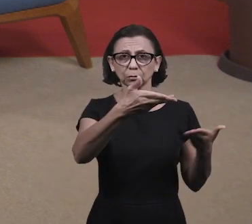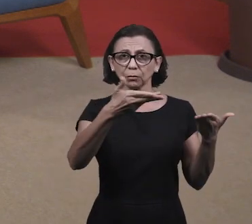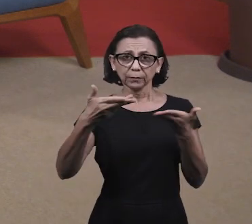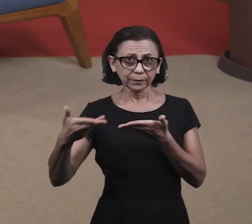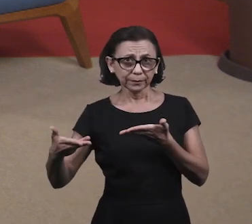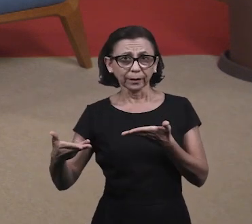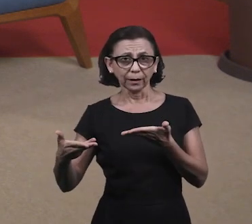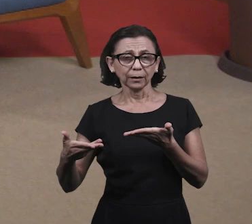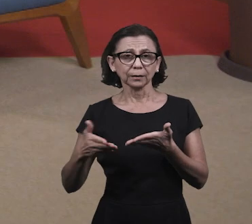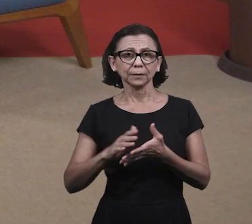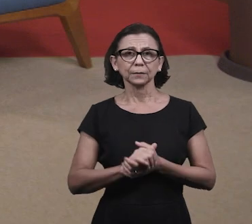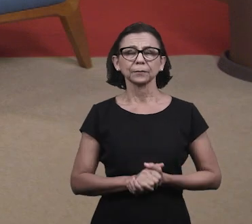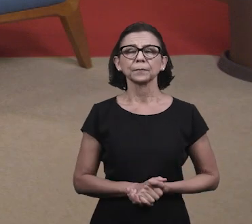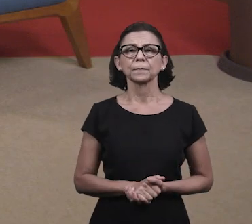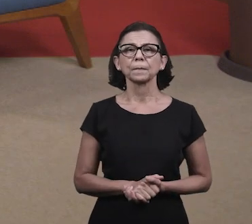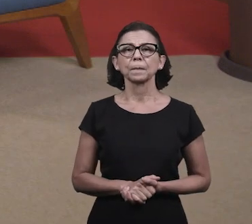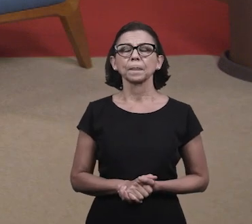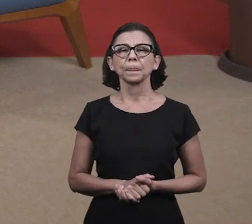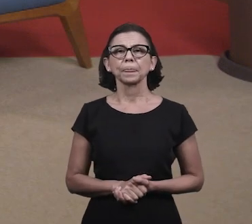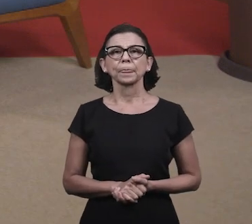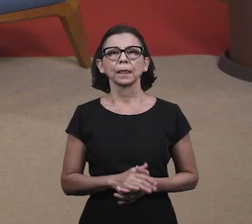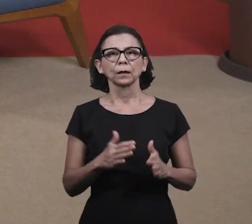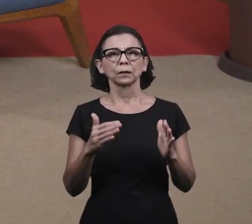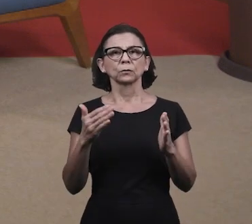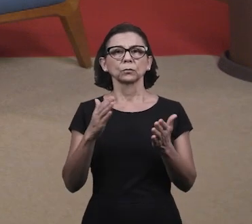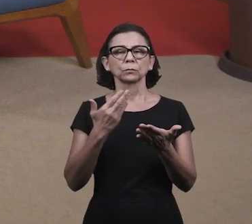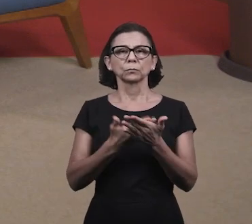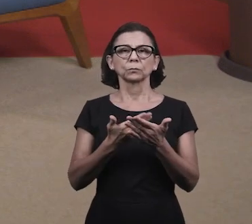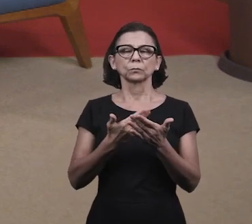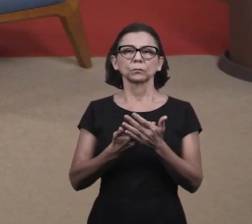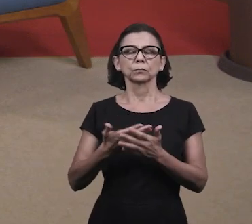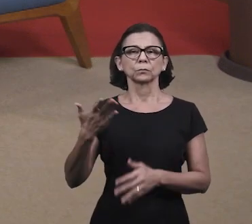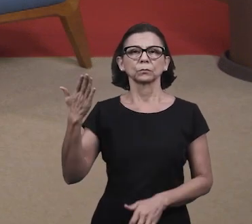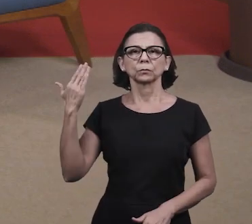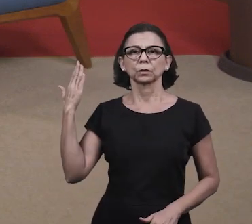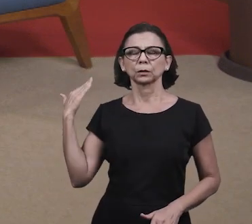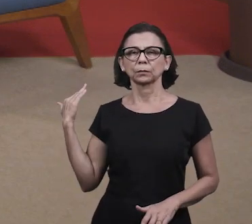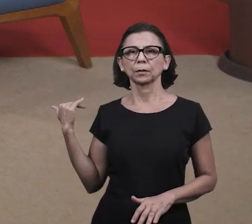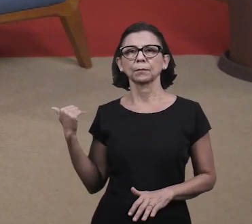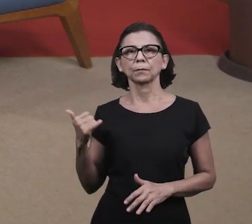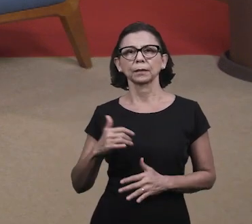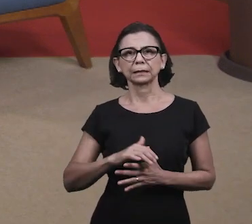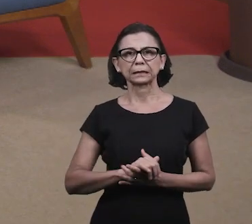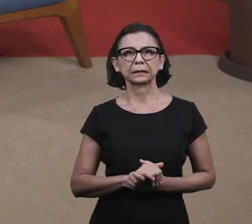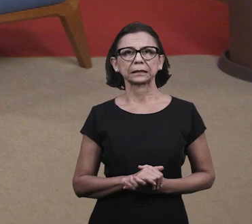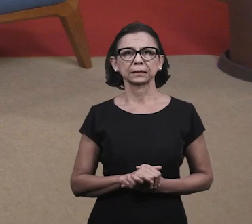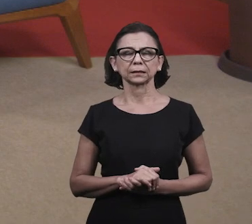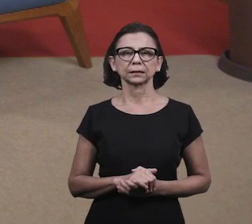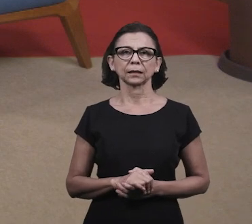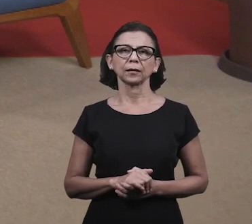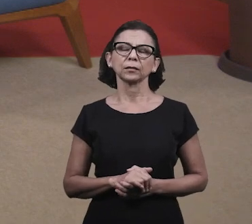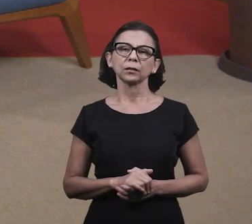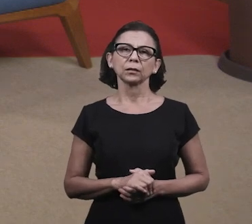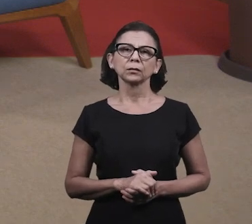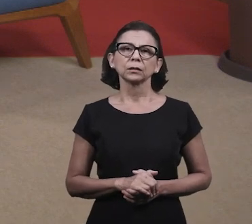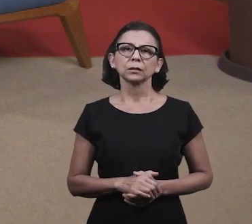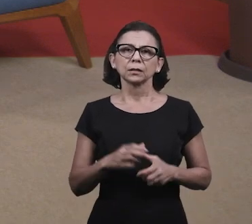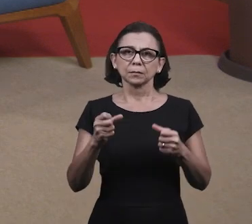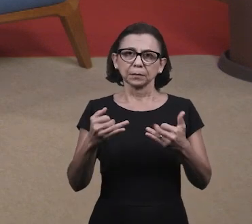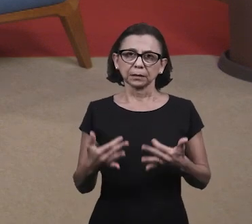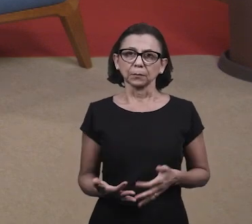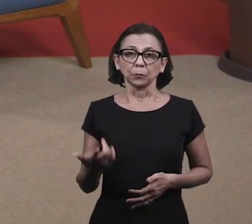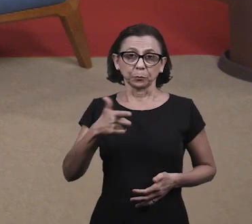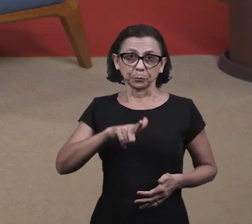nos moments, n'est-ce pas? Oui, nous avons même parlé sur ça, mais c'est bien de souligner parce que